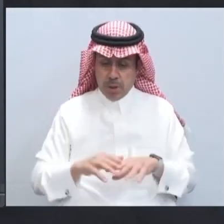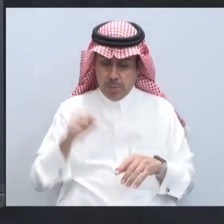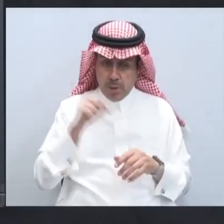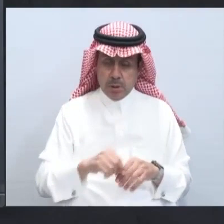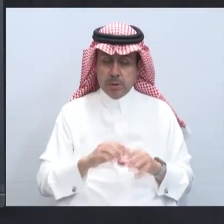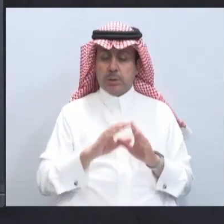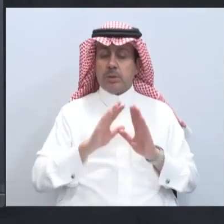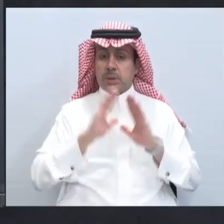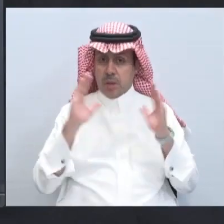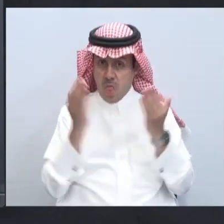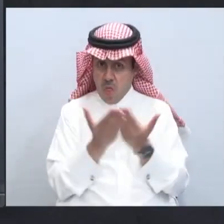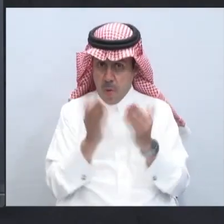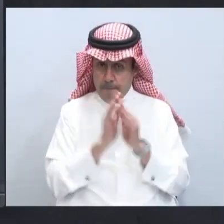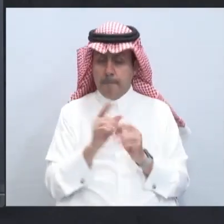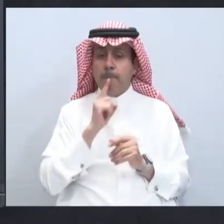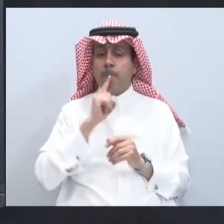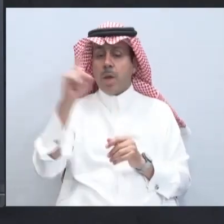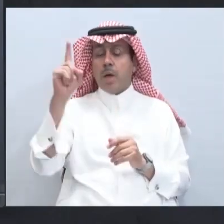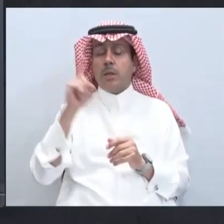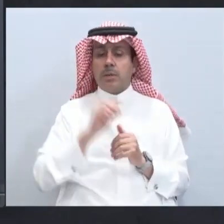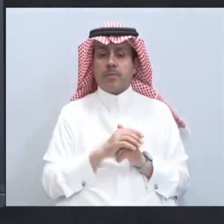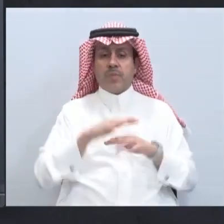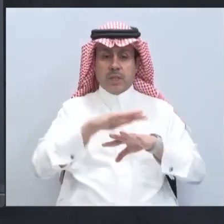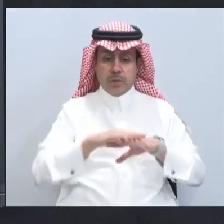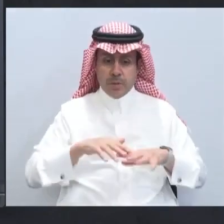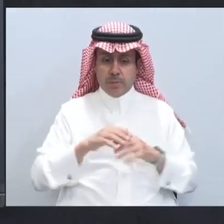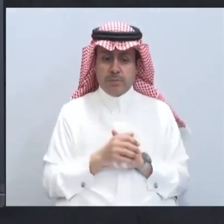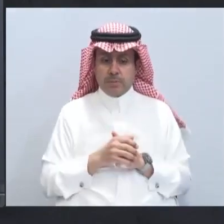تضم المئات او العديد من الشبكات